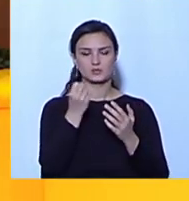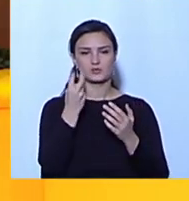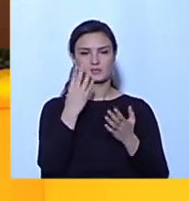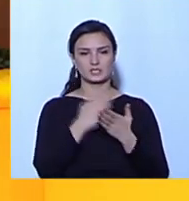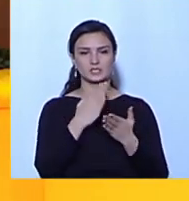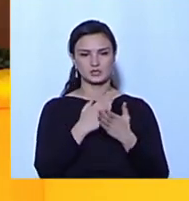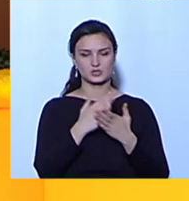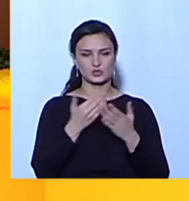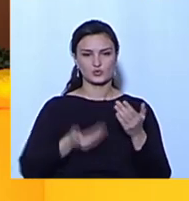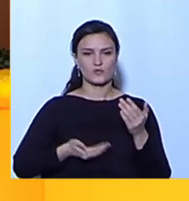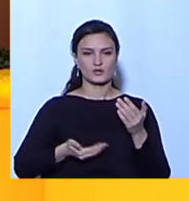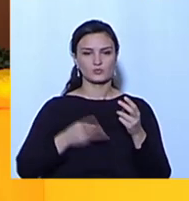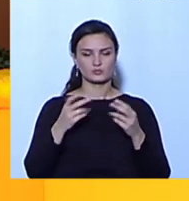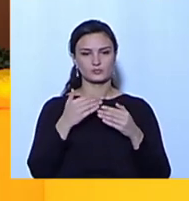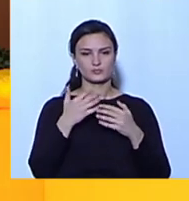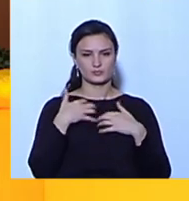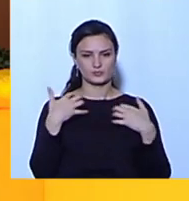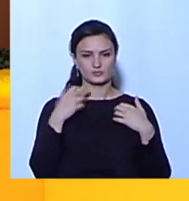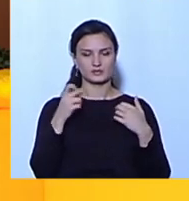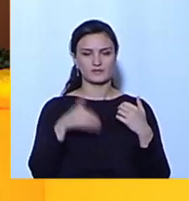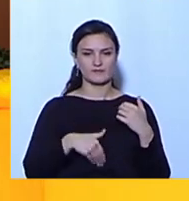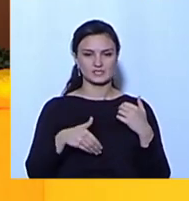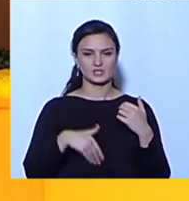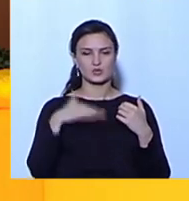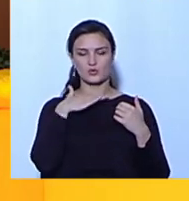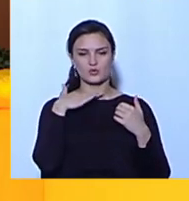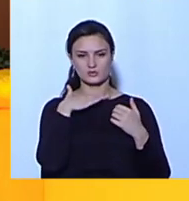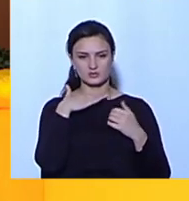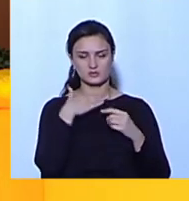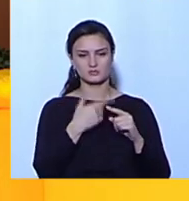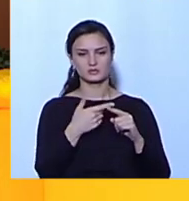არის ცხოველური წარმოშობის პროდუქტებში, ეს არის ღვიძლი, ხორცი,